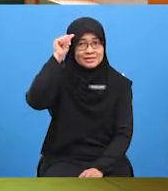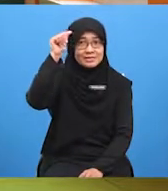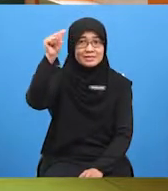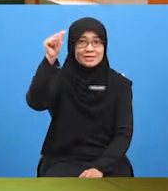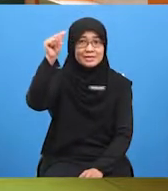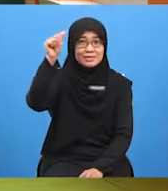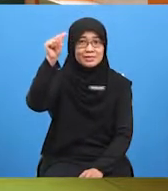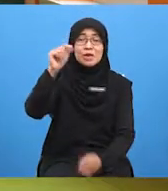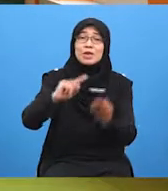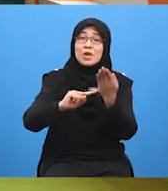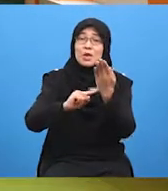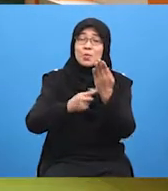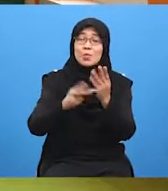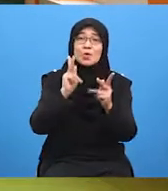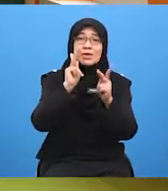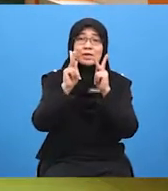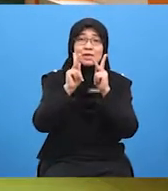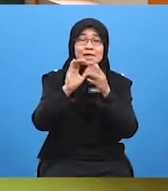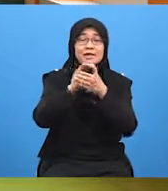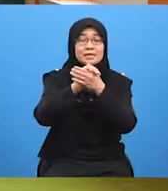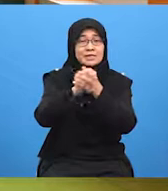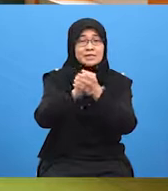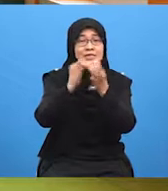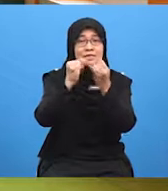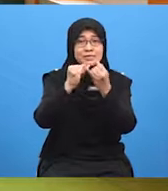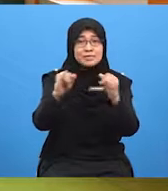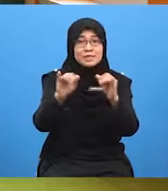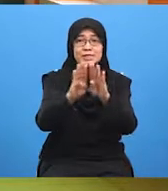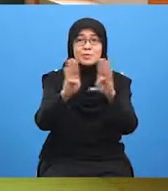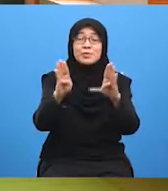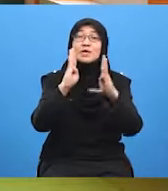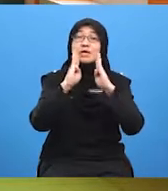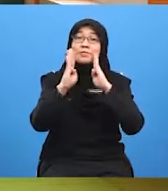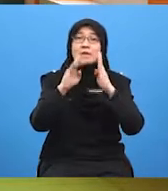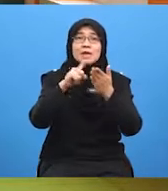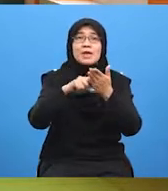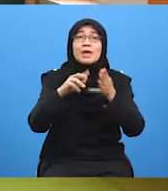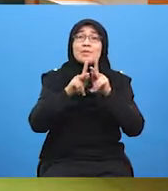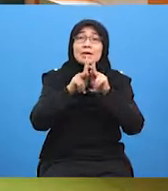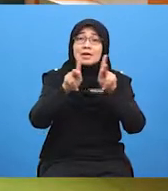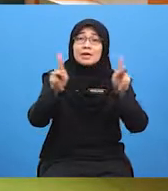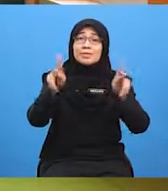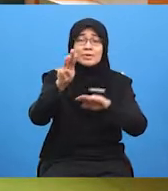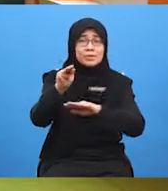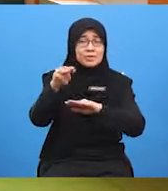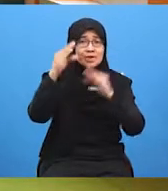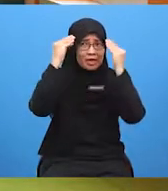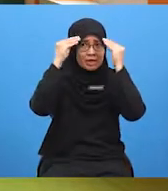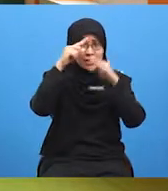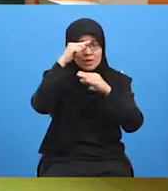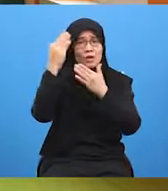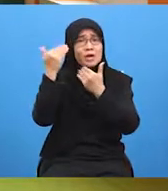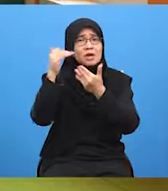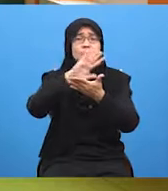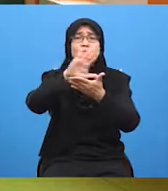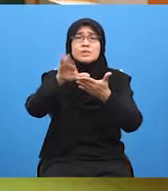Assalamualaikum, mulanya kata. Salam sejahtera pembuka bicara. Apa khabar murid-murid? Cikgu harap kamu semua